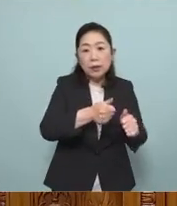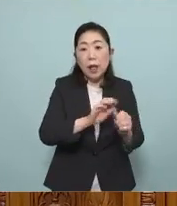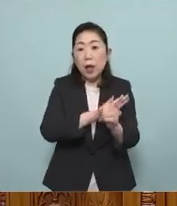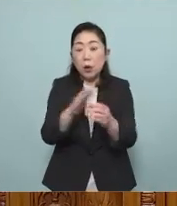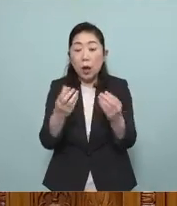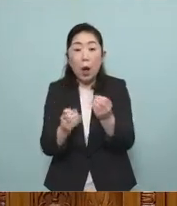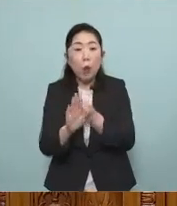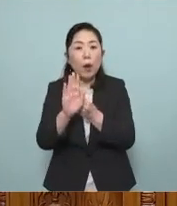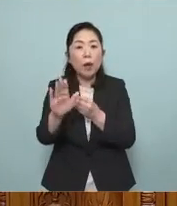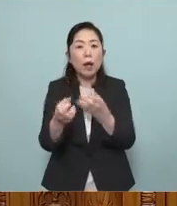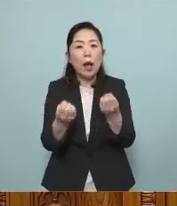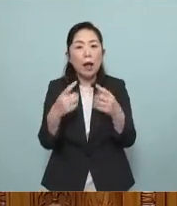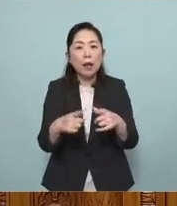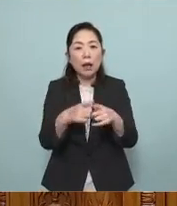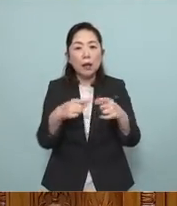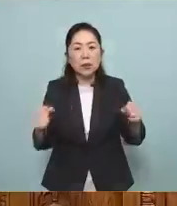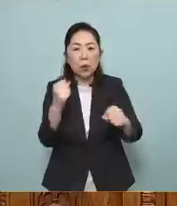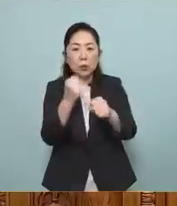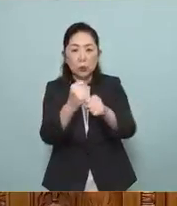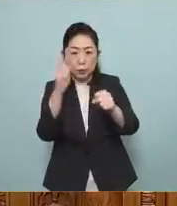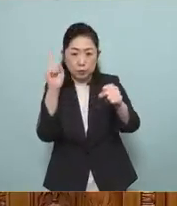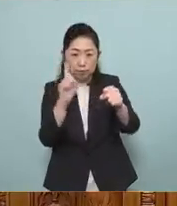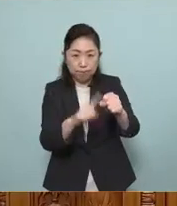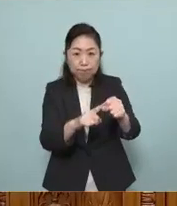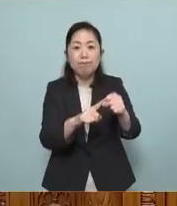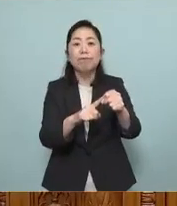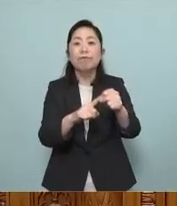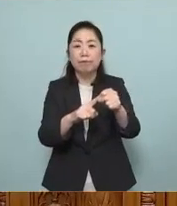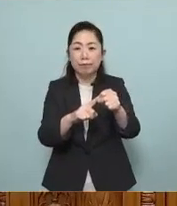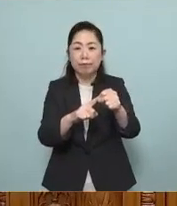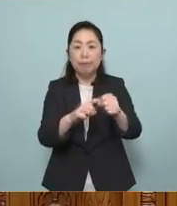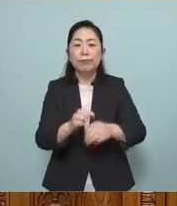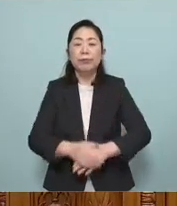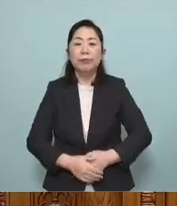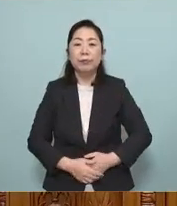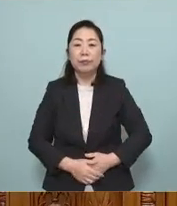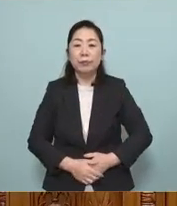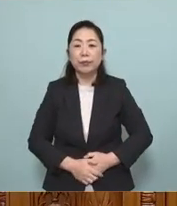新しい日本を作り上げていこうではありませんか。